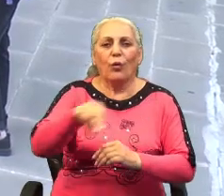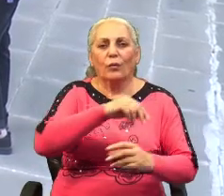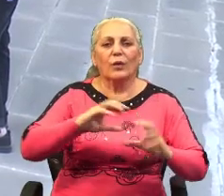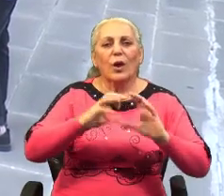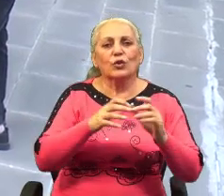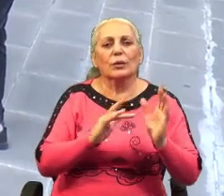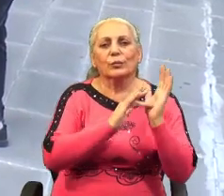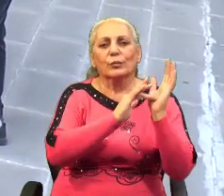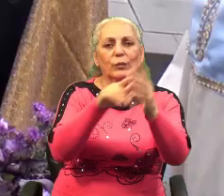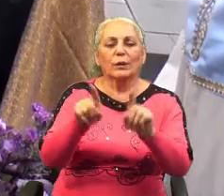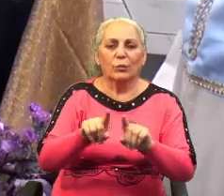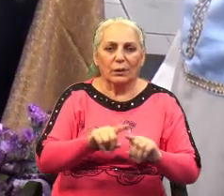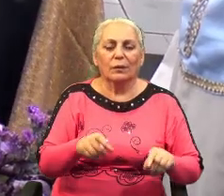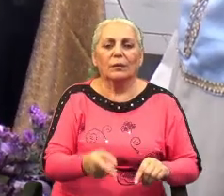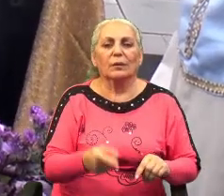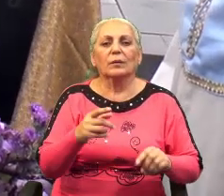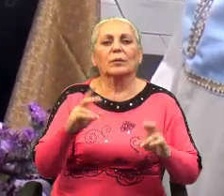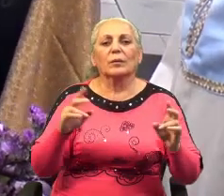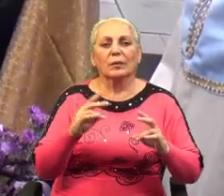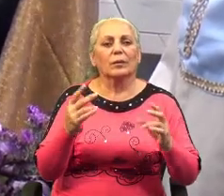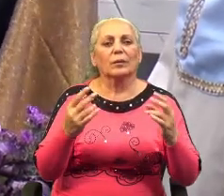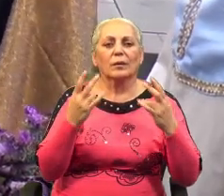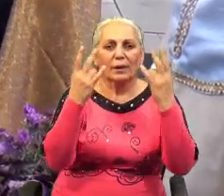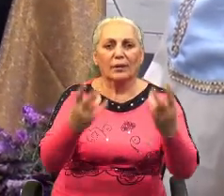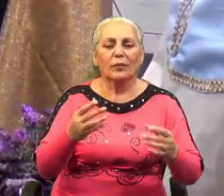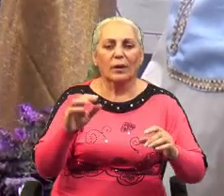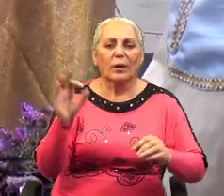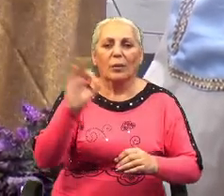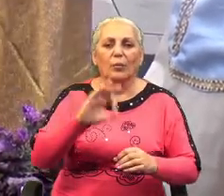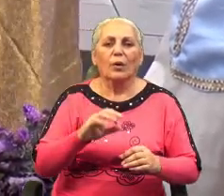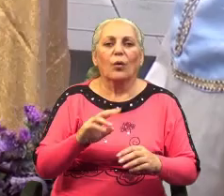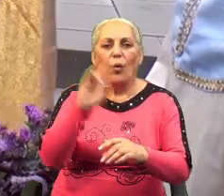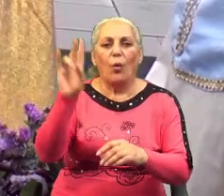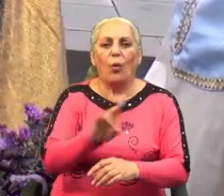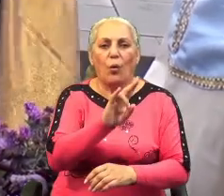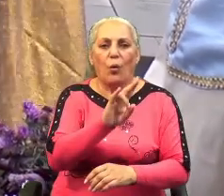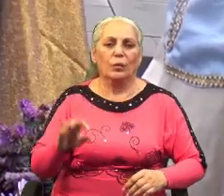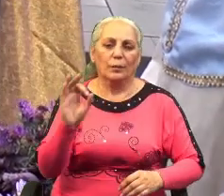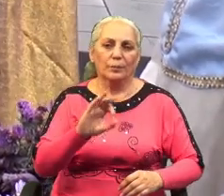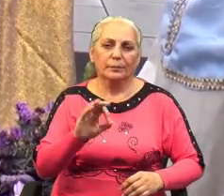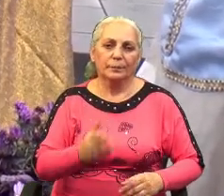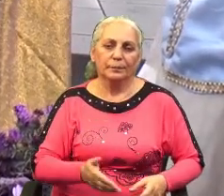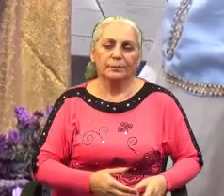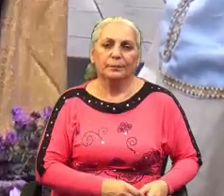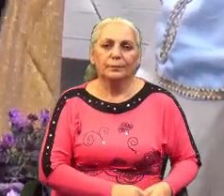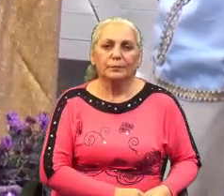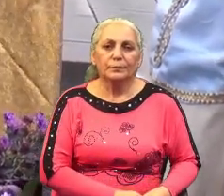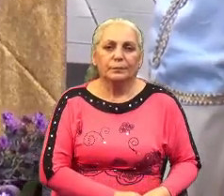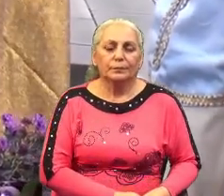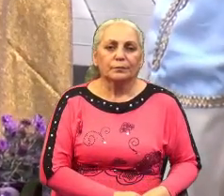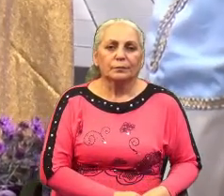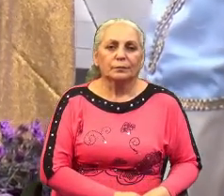եկեղեցում եւս մատուցվում է պատարագ, կատարվում է օրհնության կարգ։ Alleluia orate